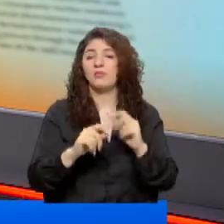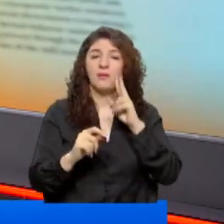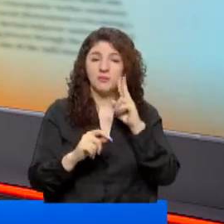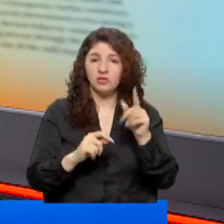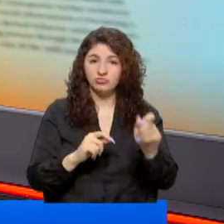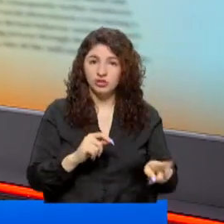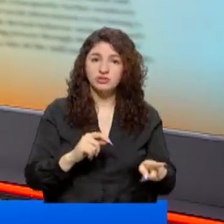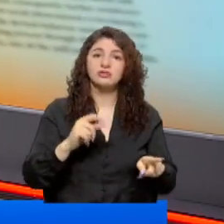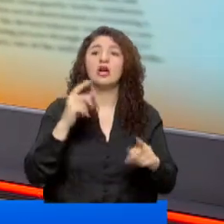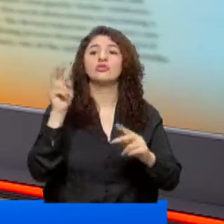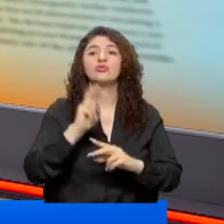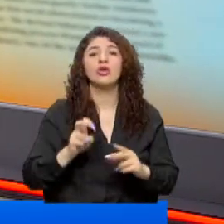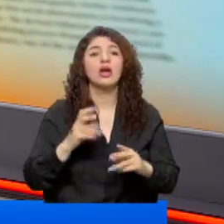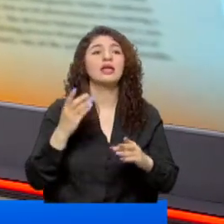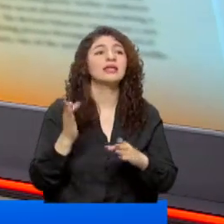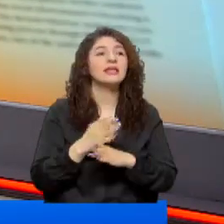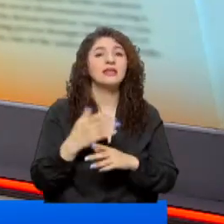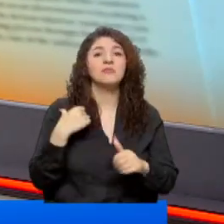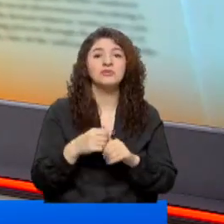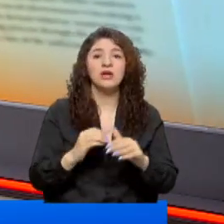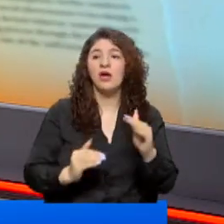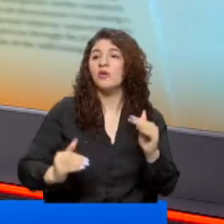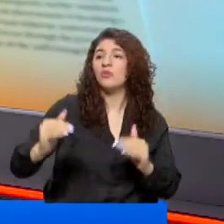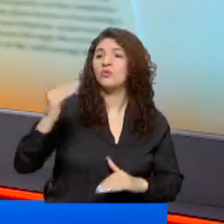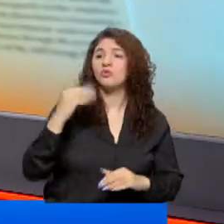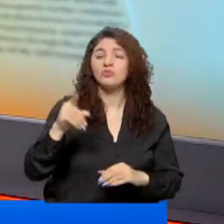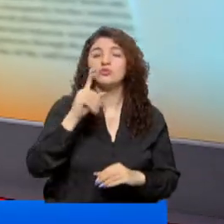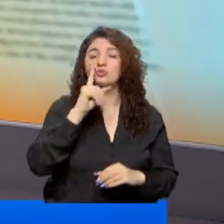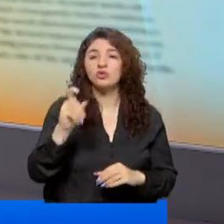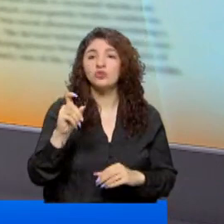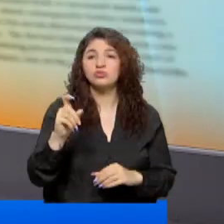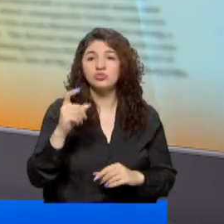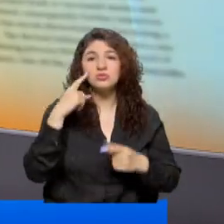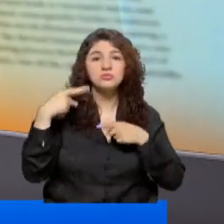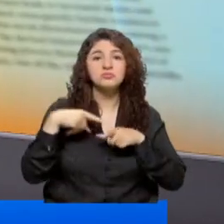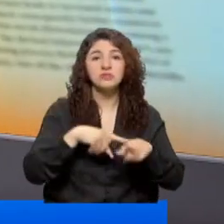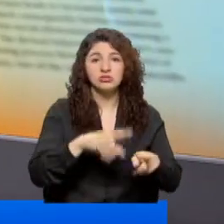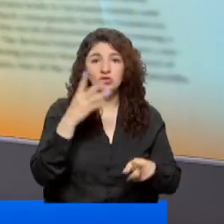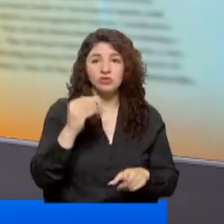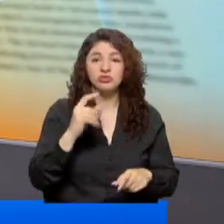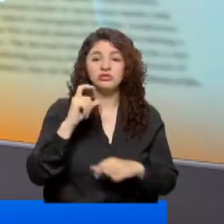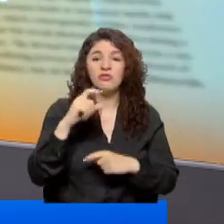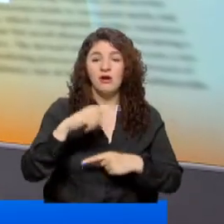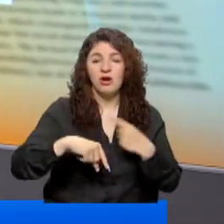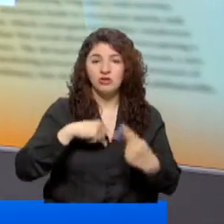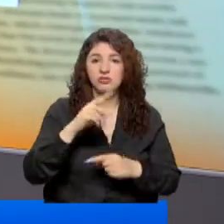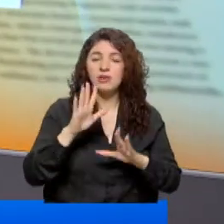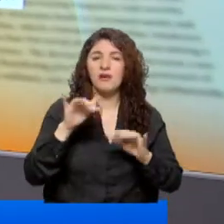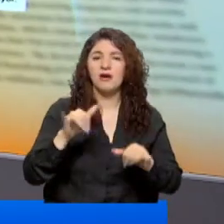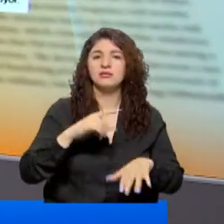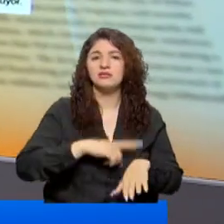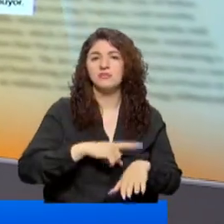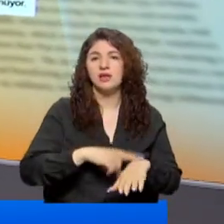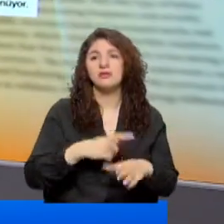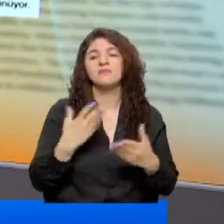bakacağız döviz neden yeniden yükseliyor bunun sorusunun peşine takılacağız yanıtını arayacağız ama